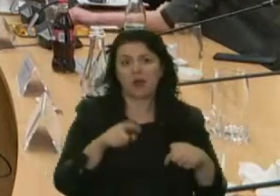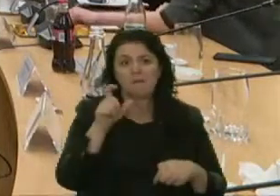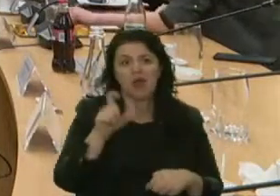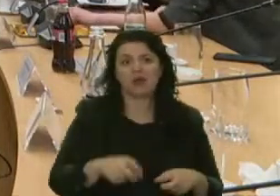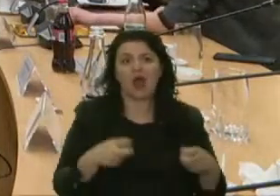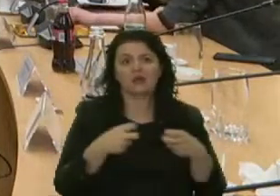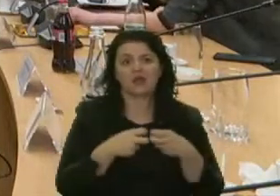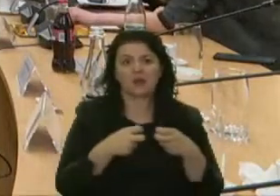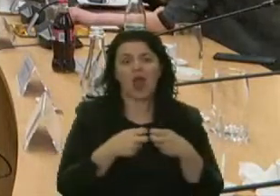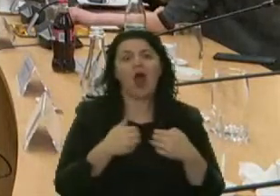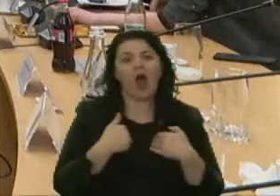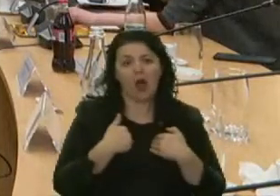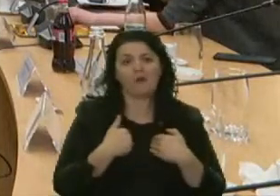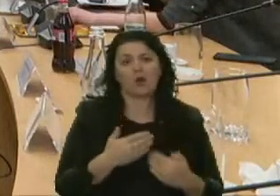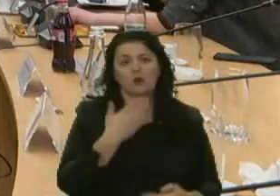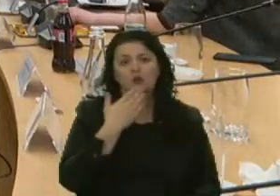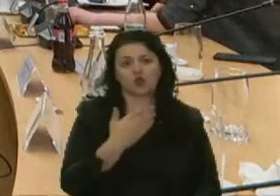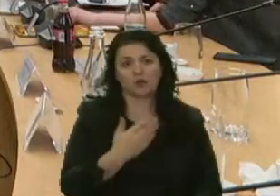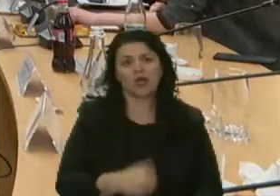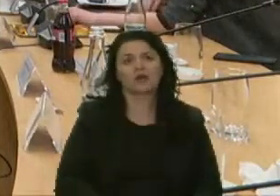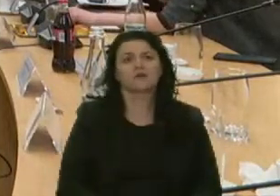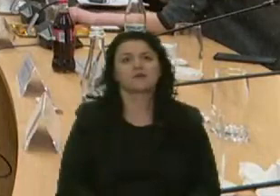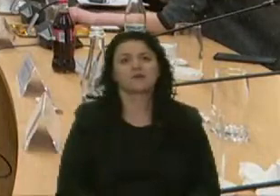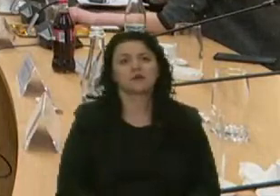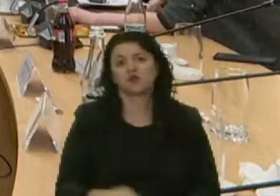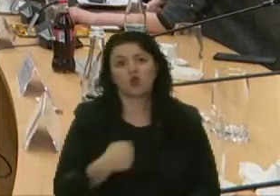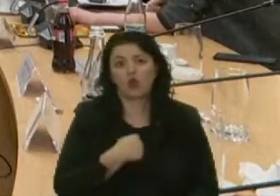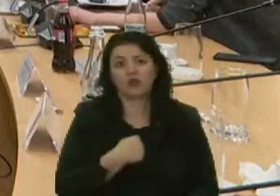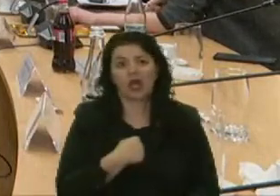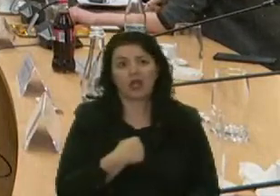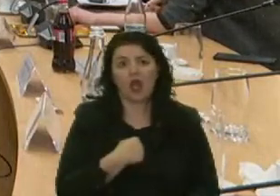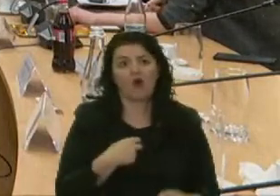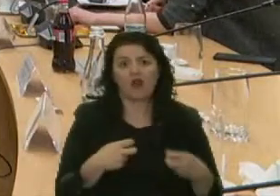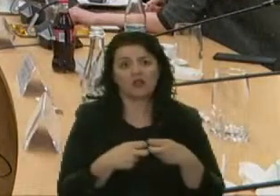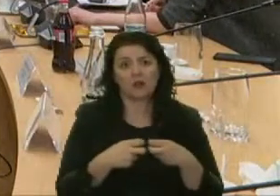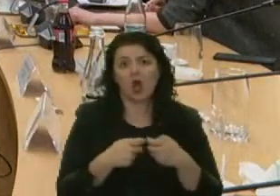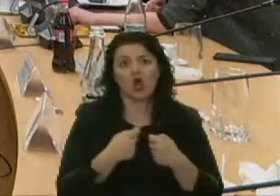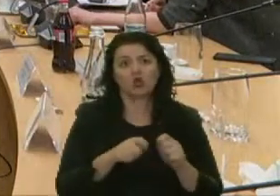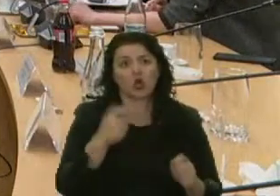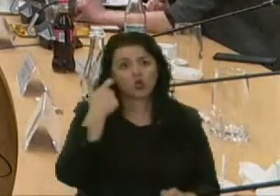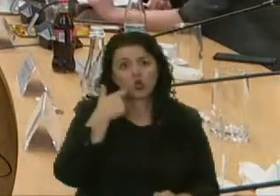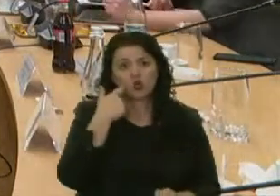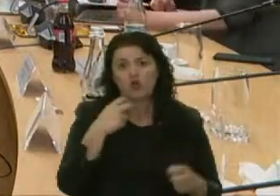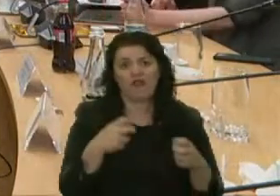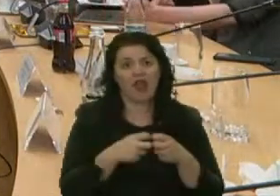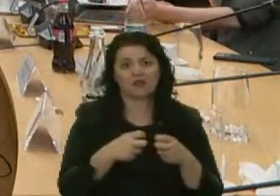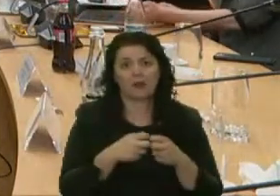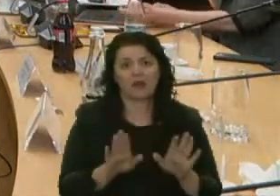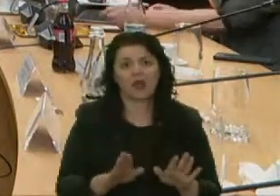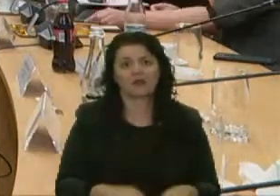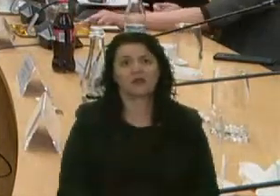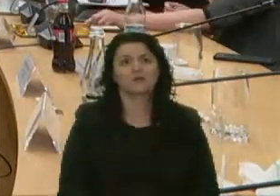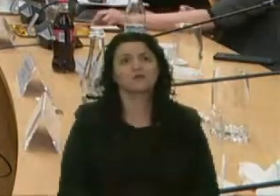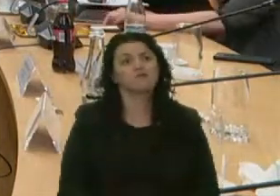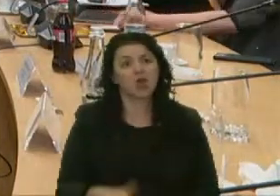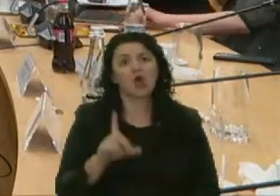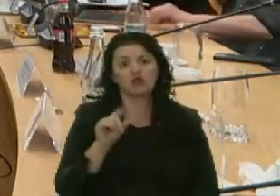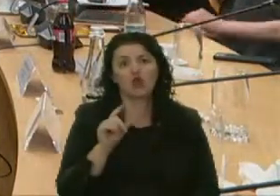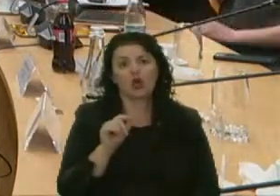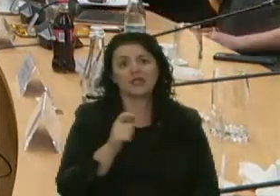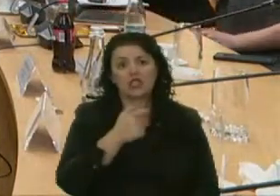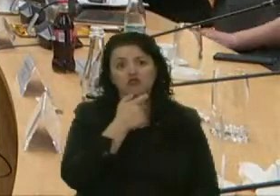o am o satisfacție din nu doar eu vă examinez vă examinează tot Clujul vă asigur și se pare că de 20 de ani